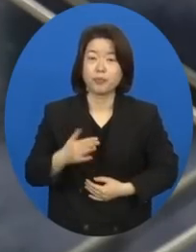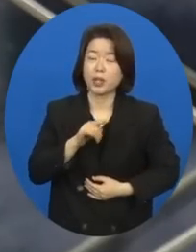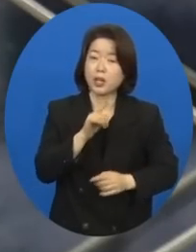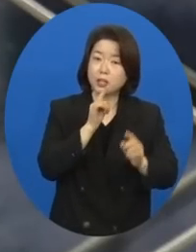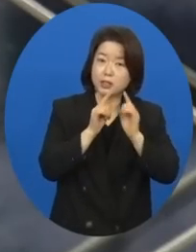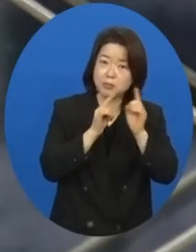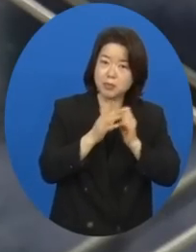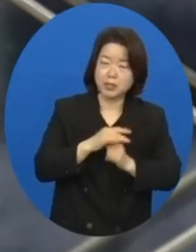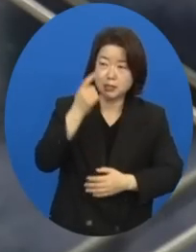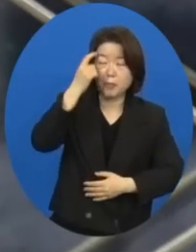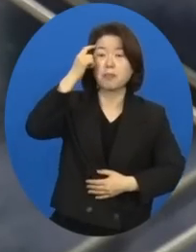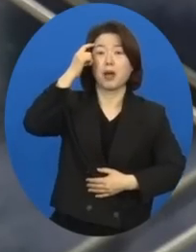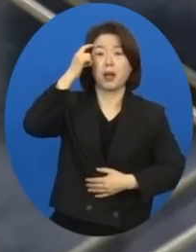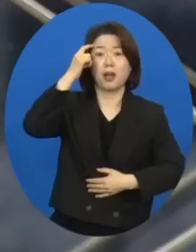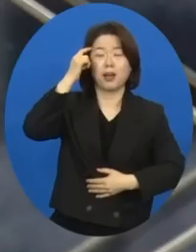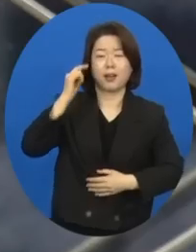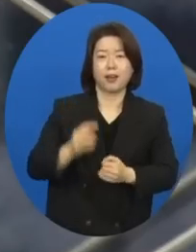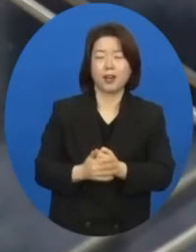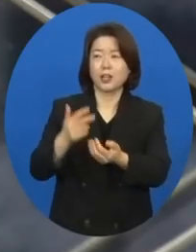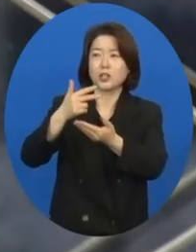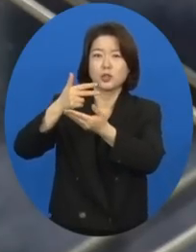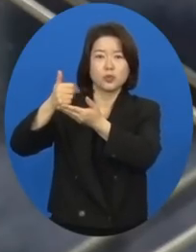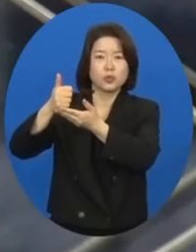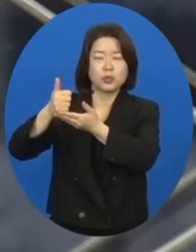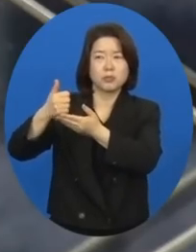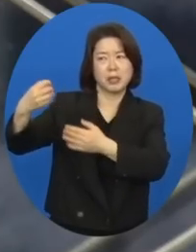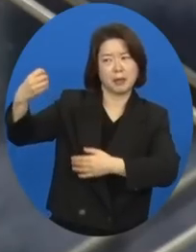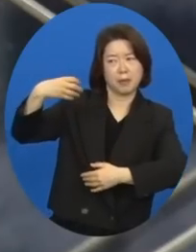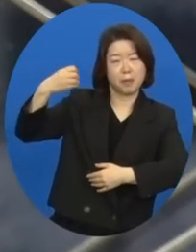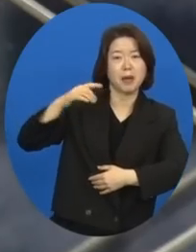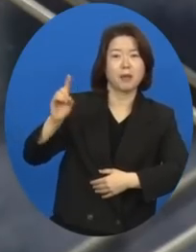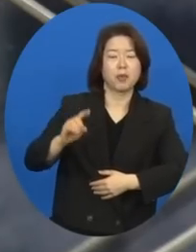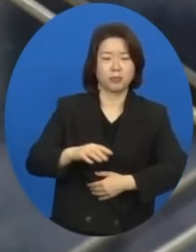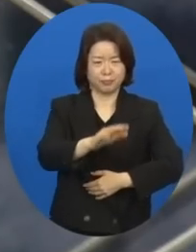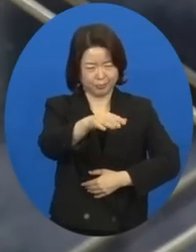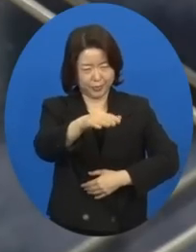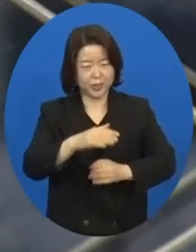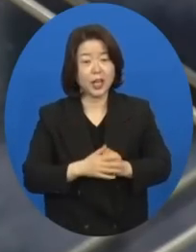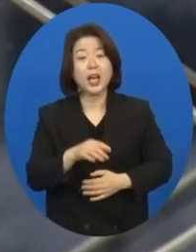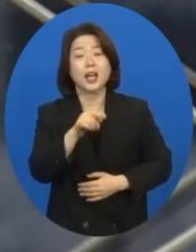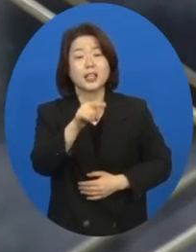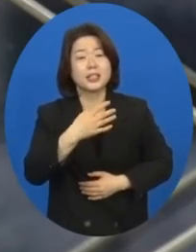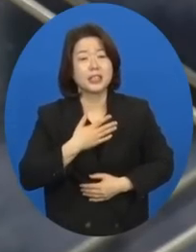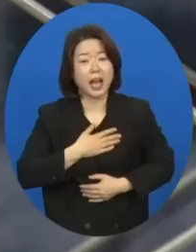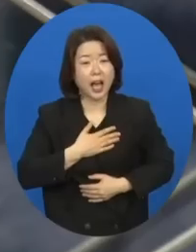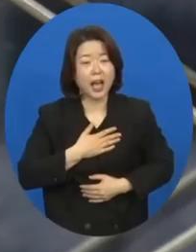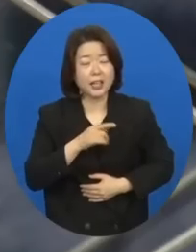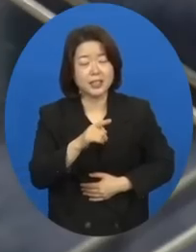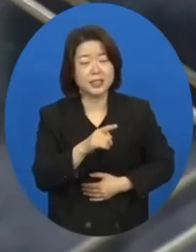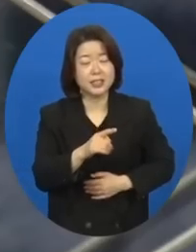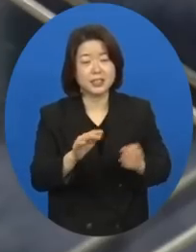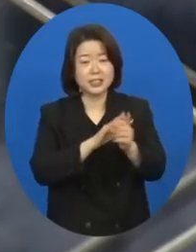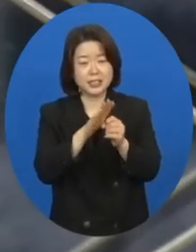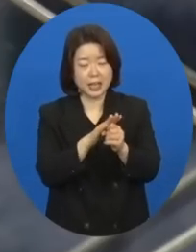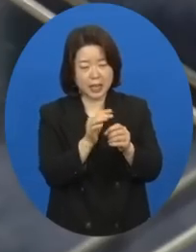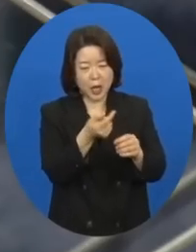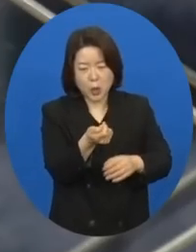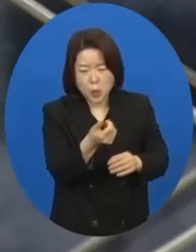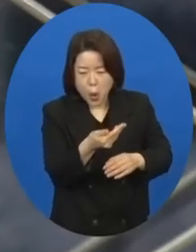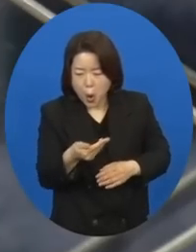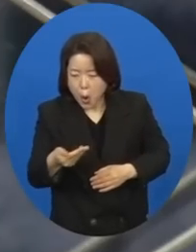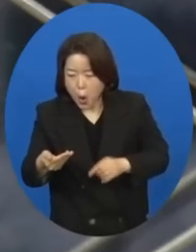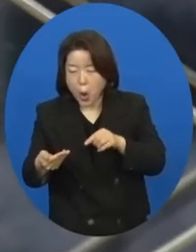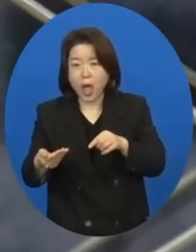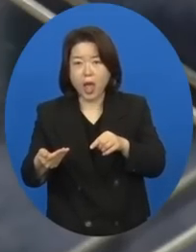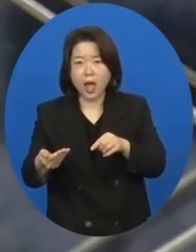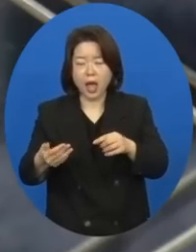말씀이 생각나면서 주님이 이런 마음을 주세요. 형주야, 네가 아는 사랑은 또랑일 수밖에 없지.